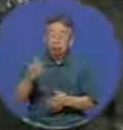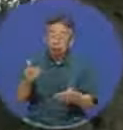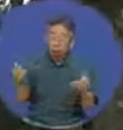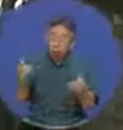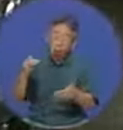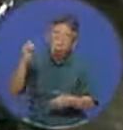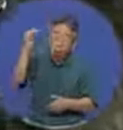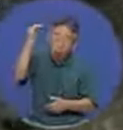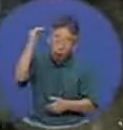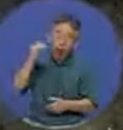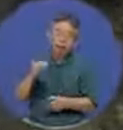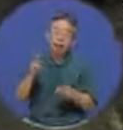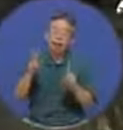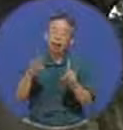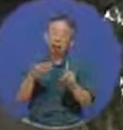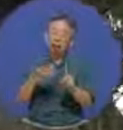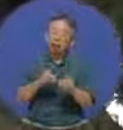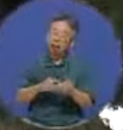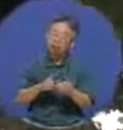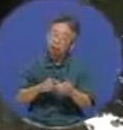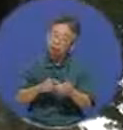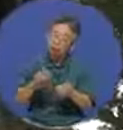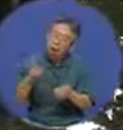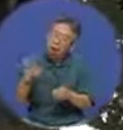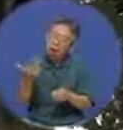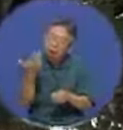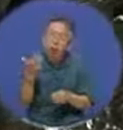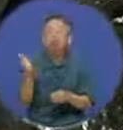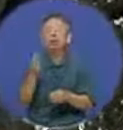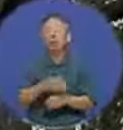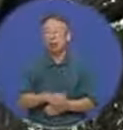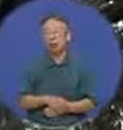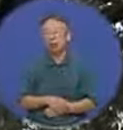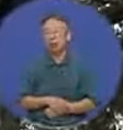きな杉で、樹齢800年とも言われています。